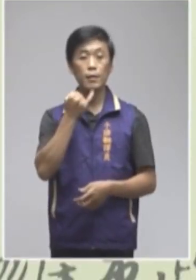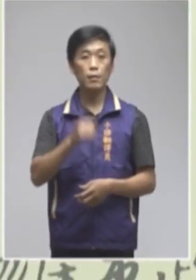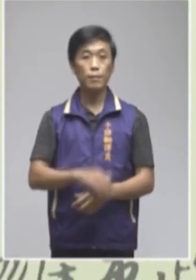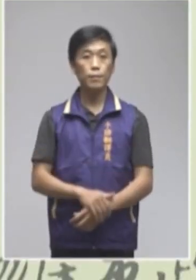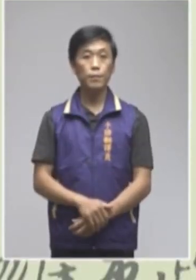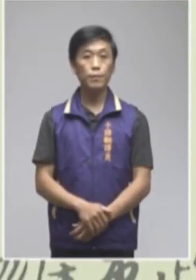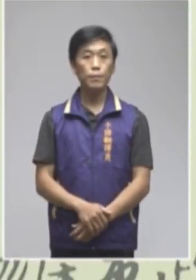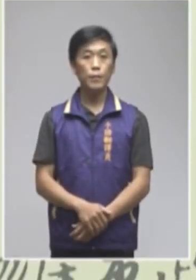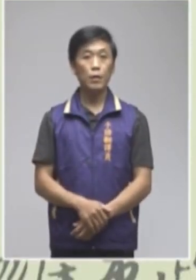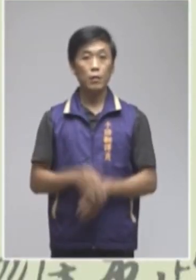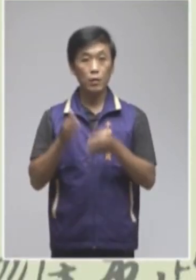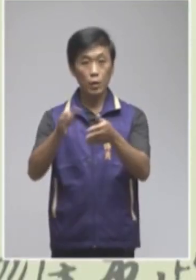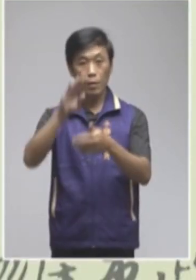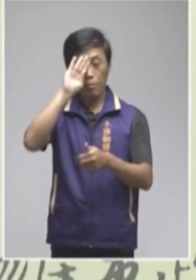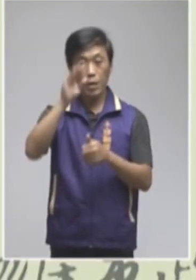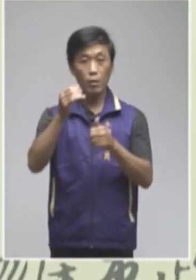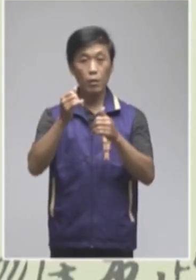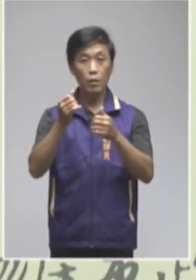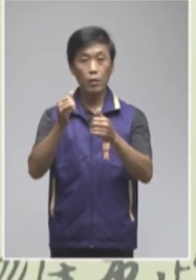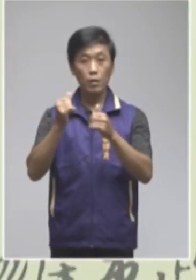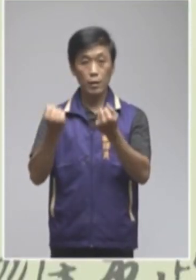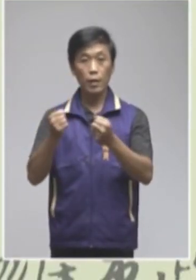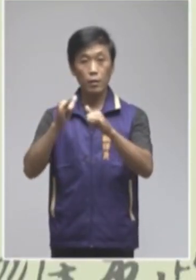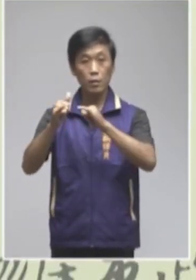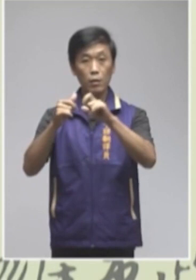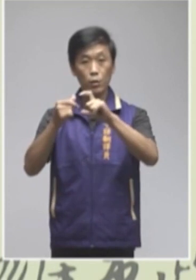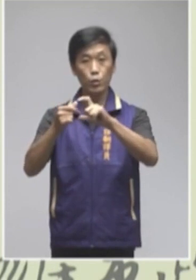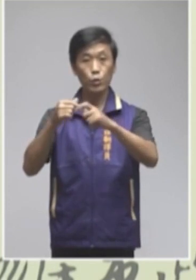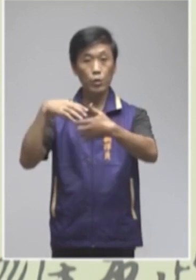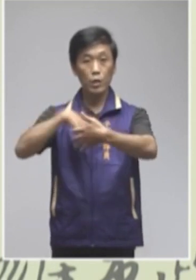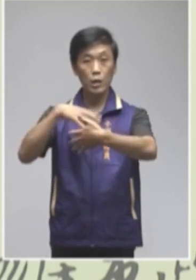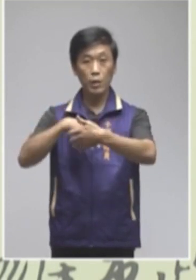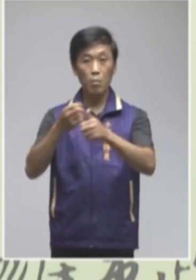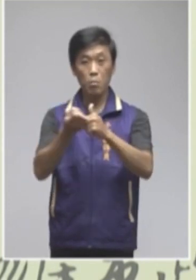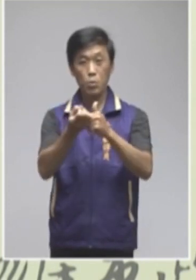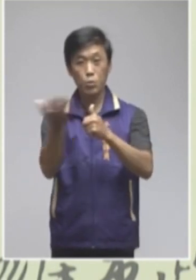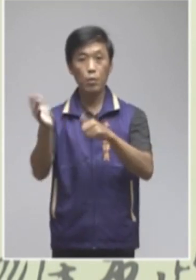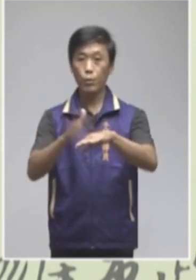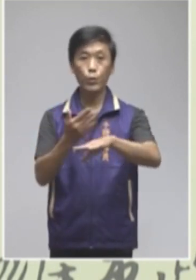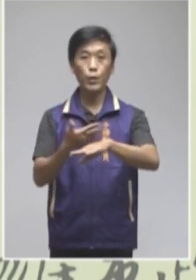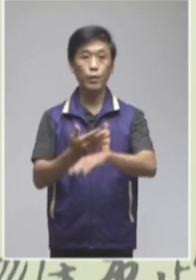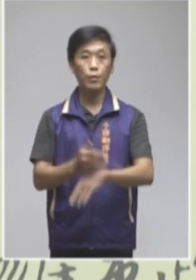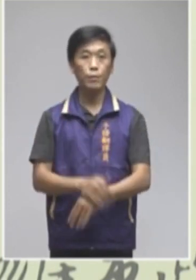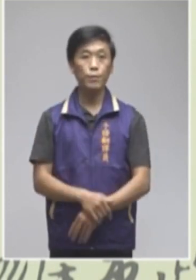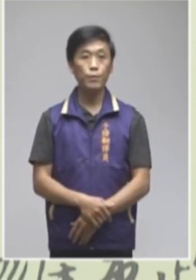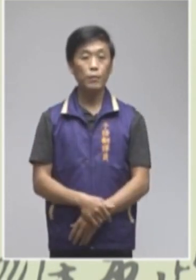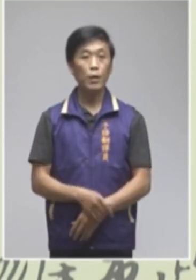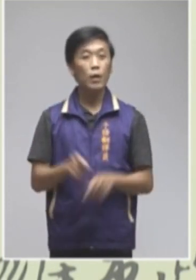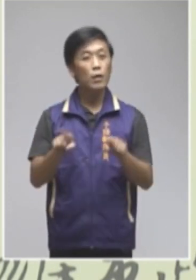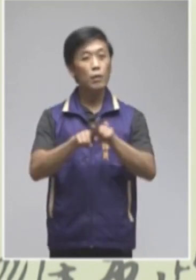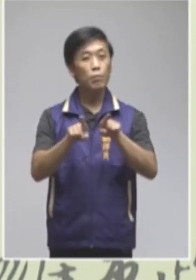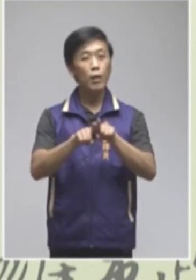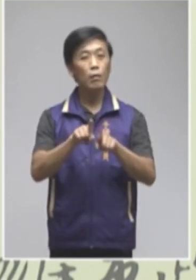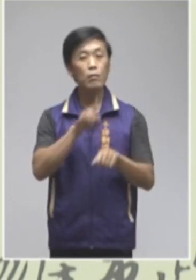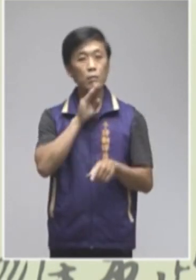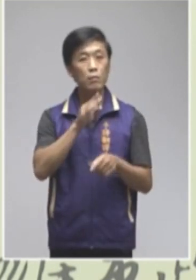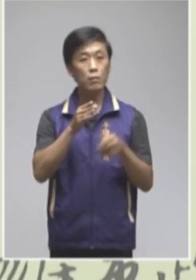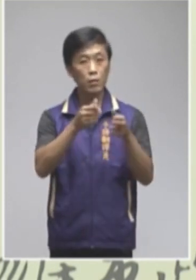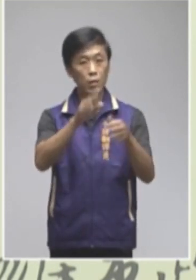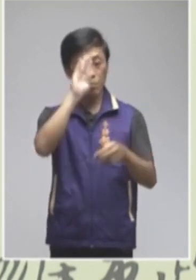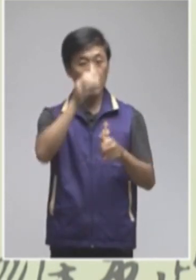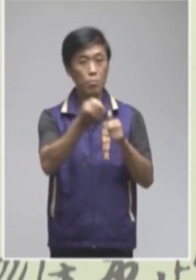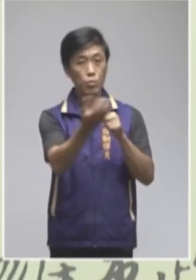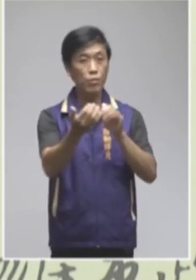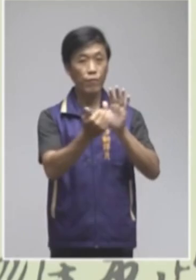在疾病在社区里面，在这个集团里面就不会传播。所以他通常是要有疫苗的覆盖